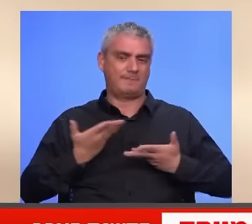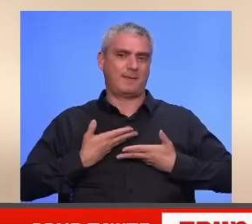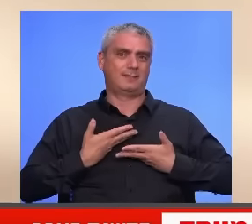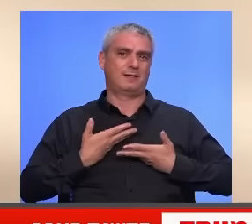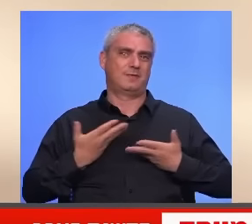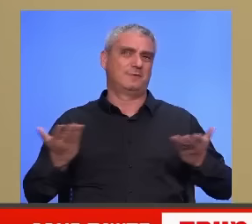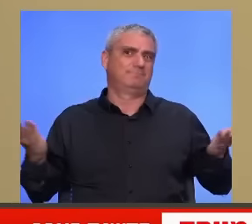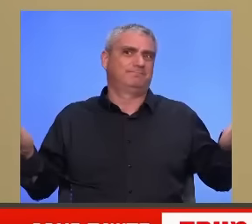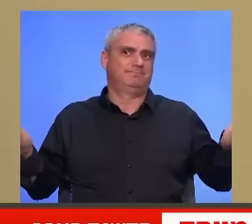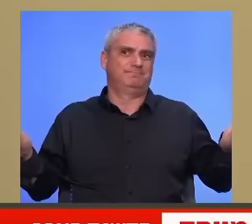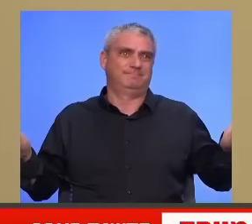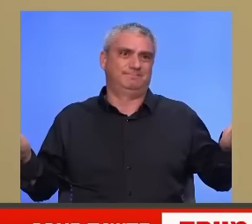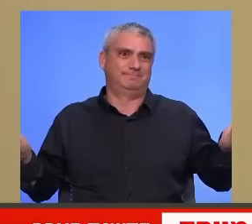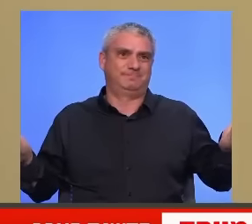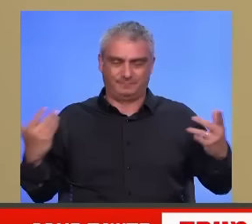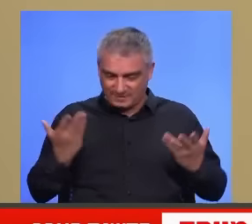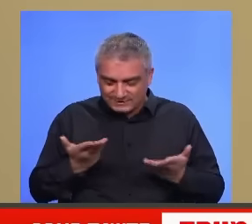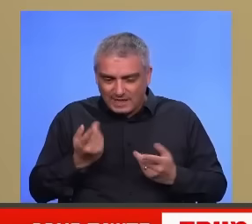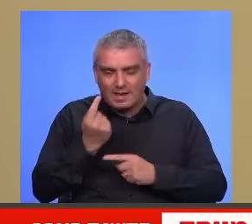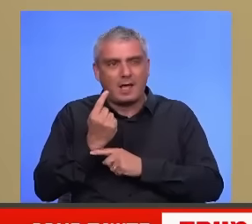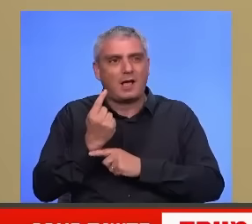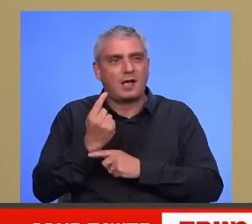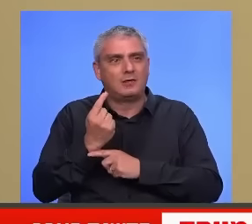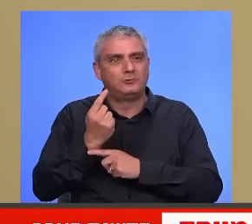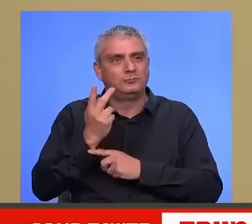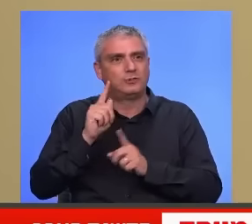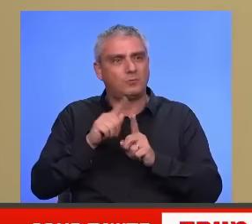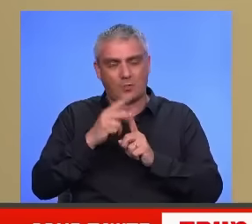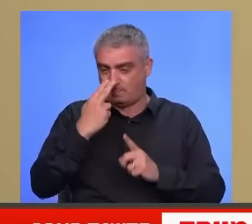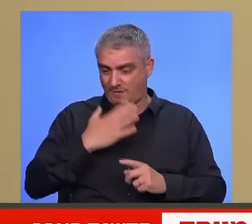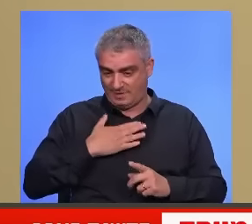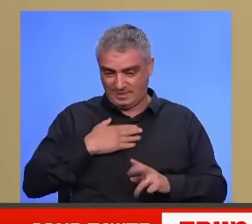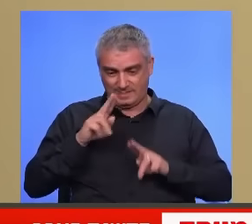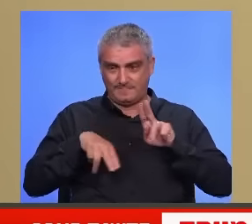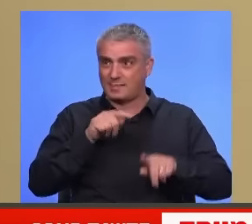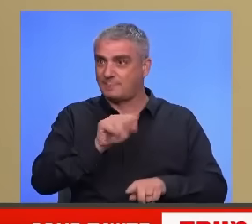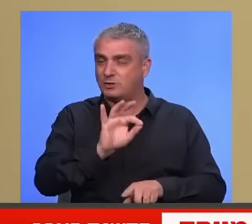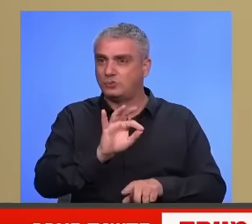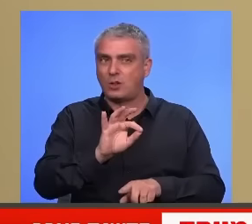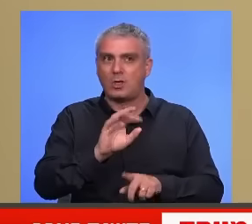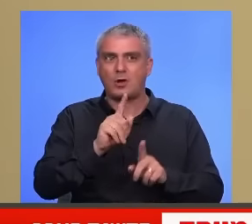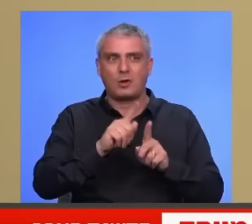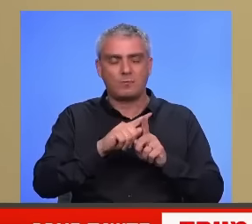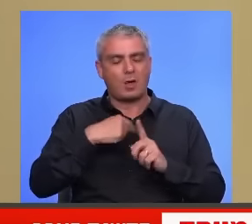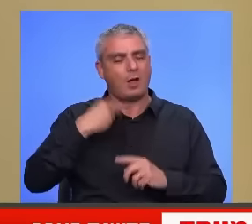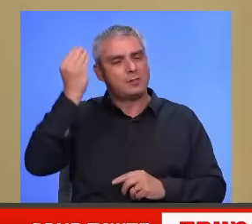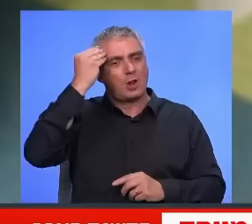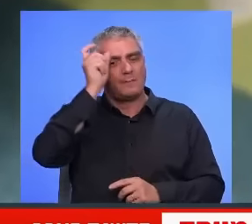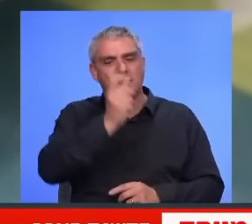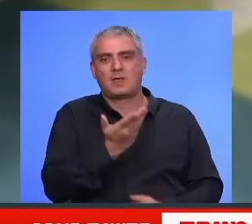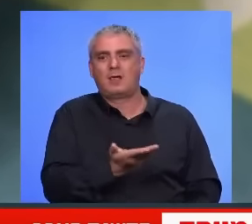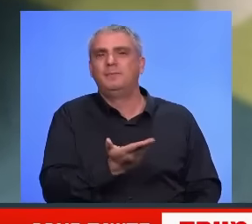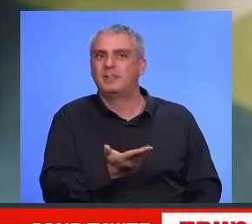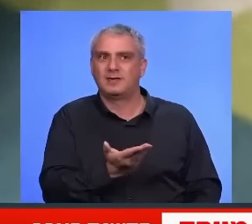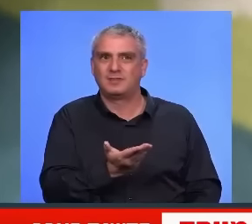במתנה. והנה רגע כאילו של איזשהו, מבחינתי בתור מטפלת, של למידה אנושית.